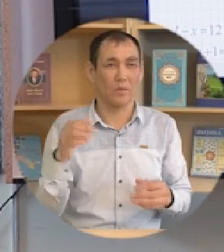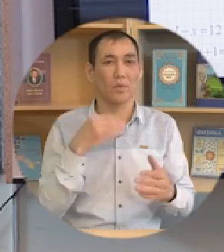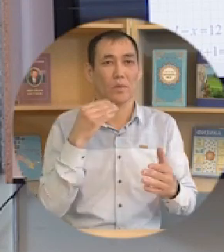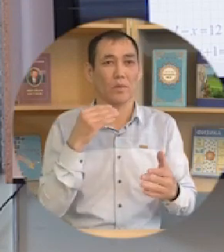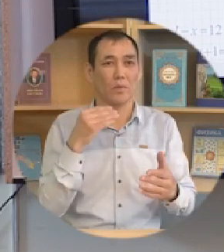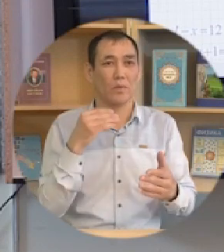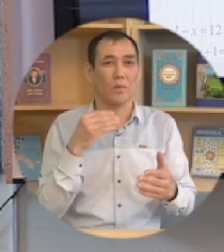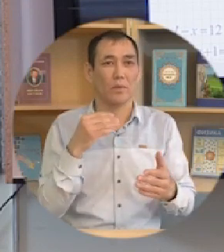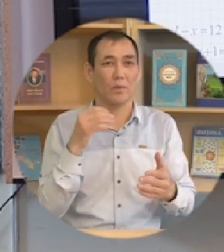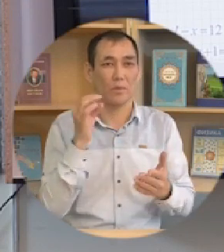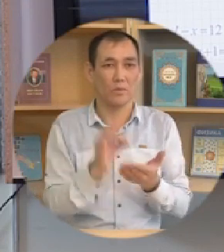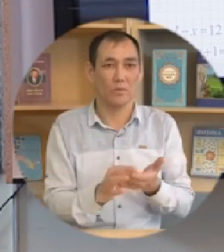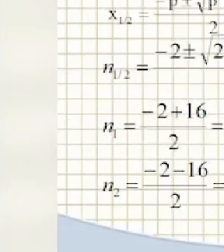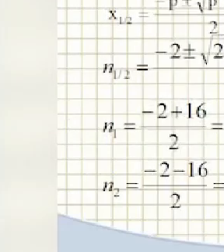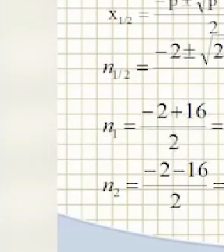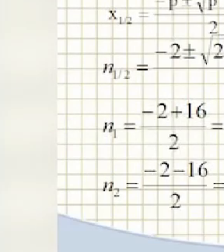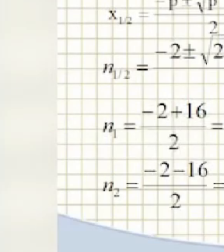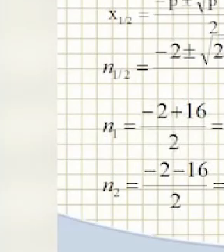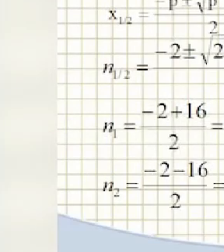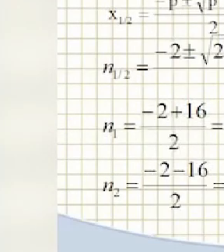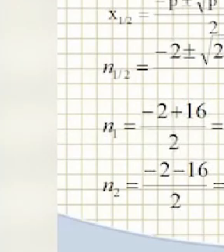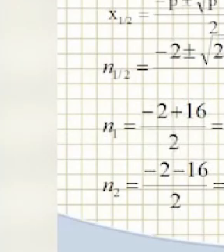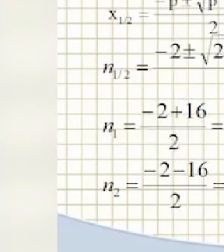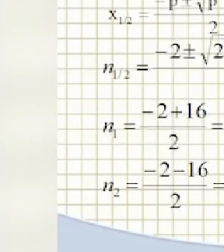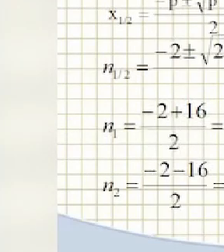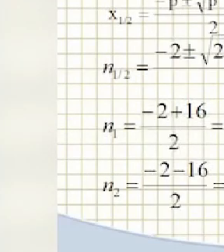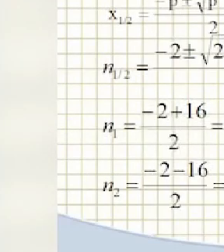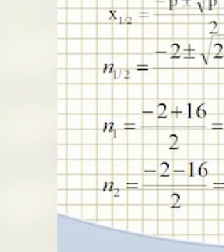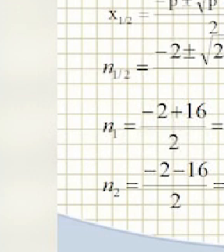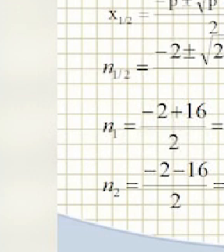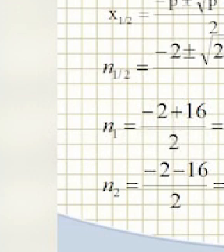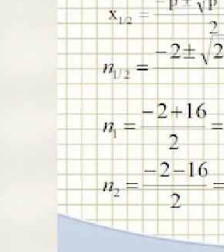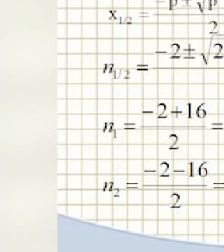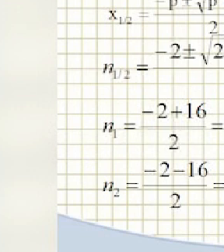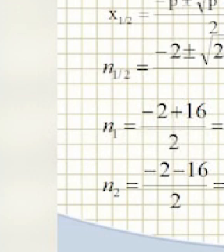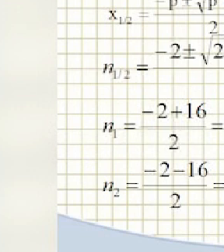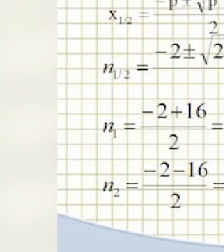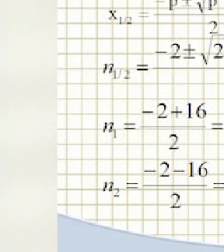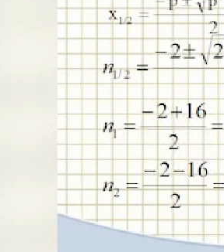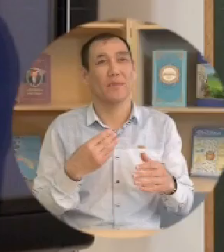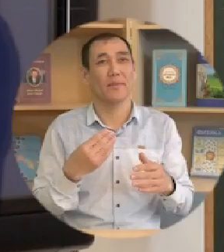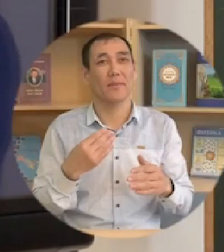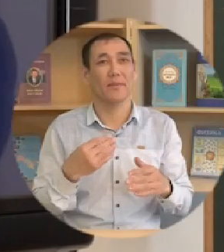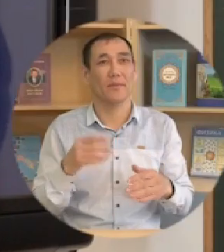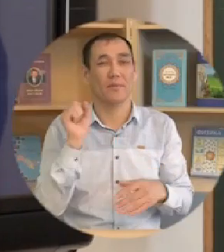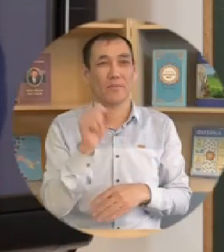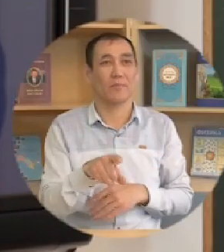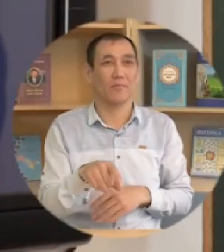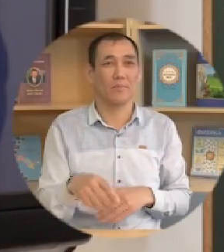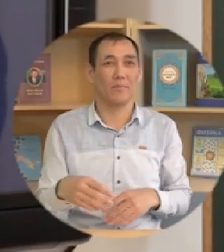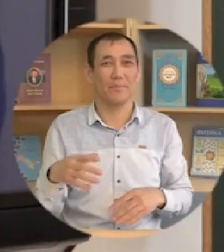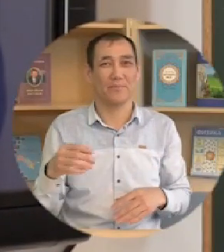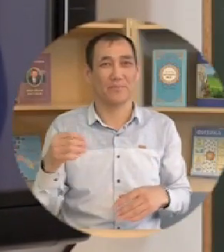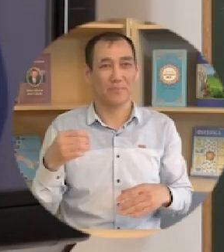із келген натурал сан 12 һәм 13. Кейінгі мәселеміз